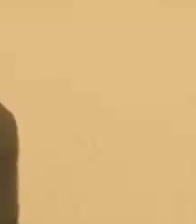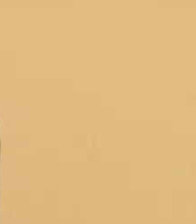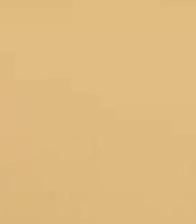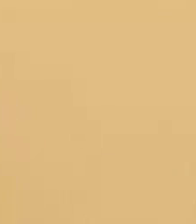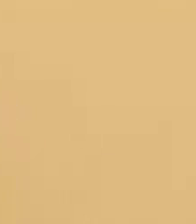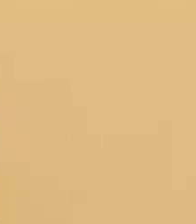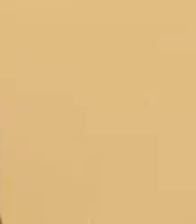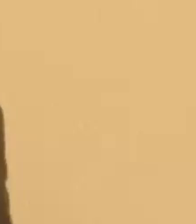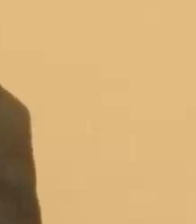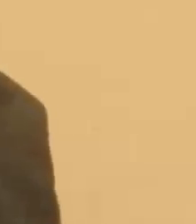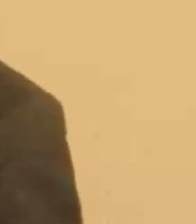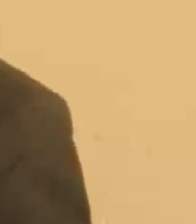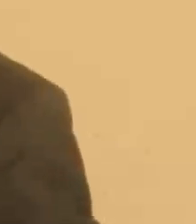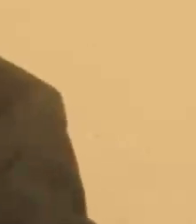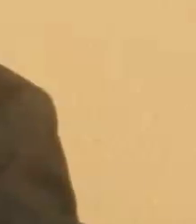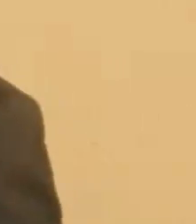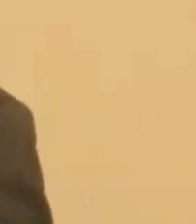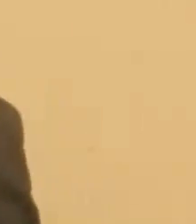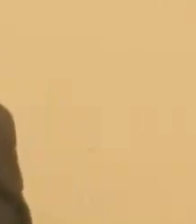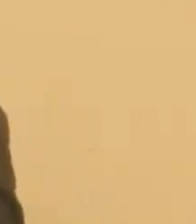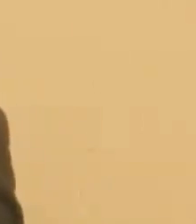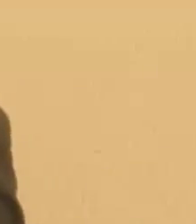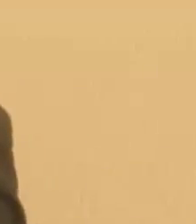mbere. Mama ye.